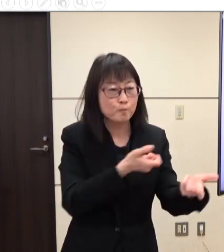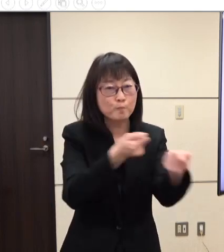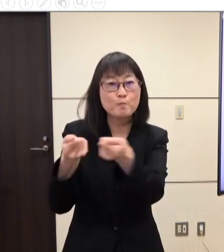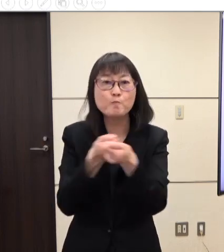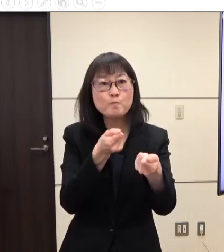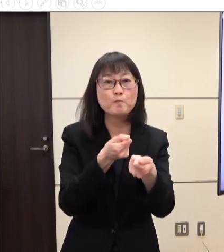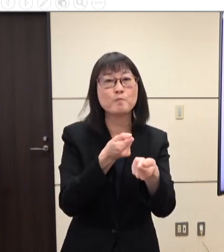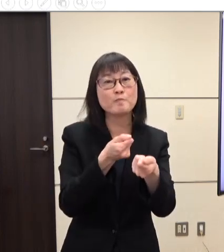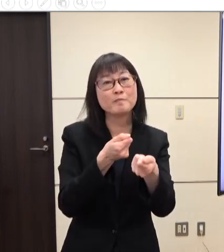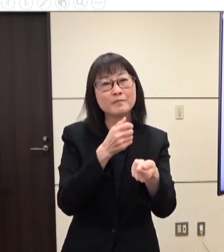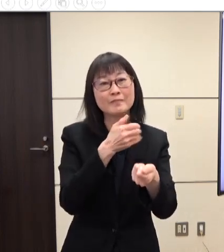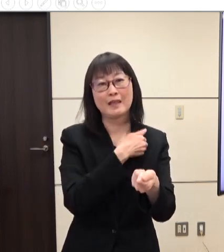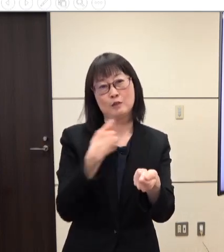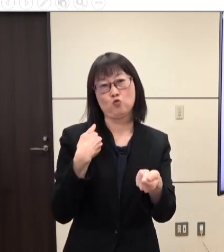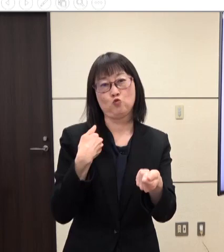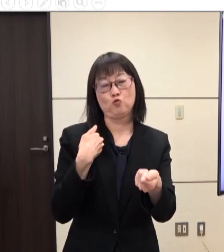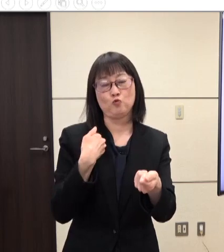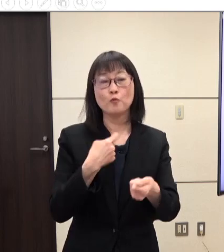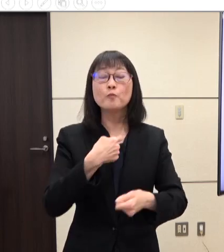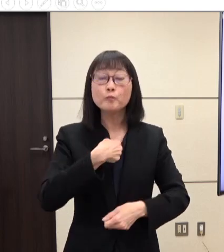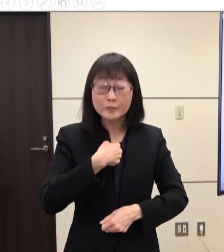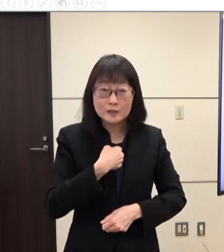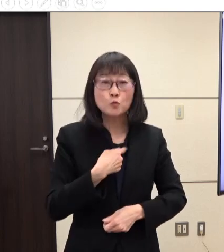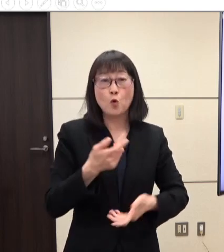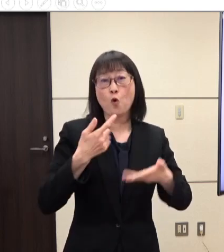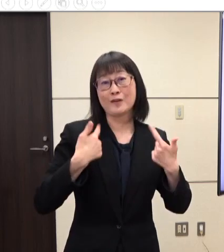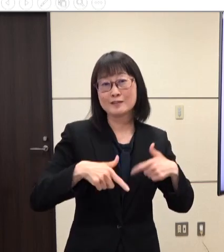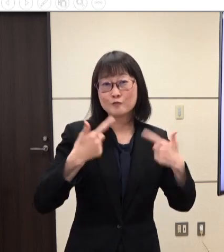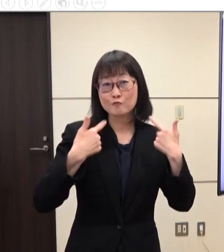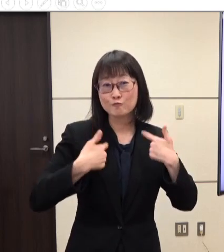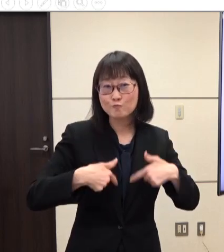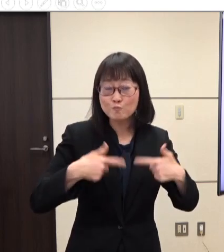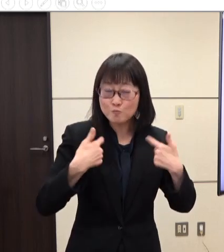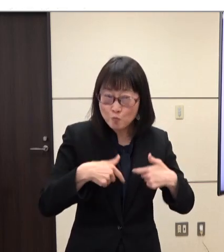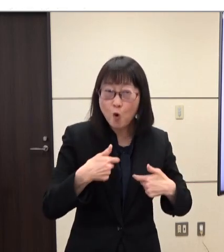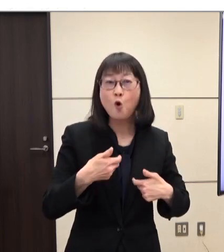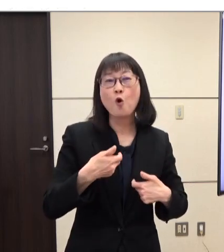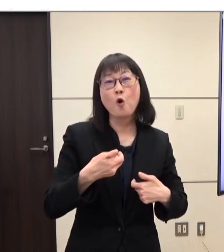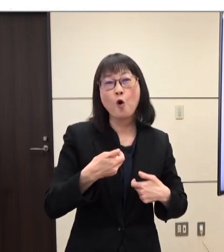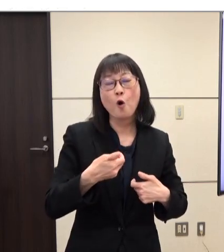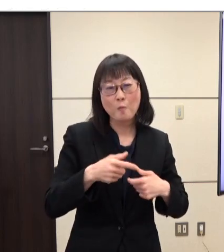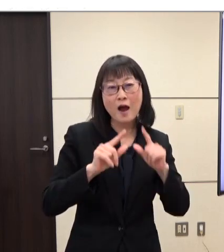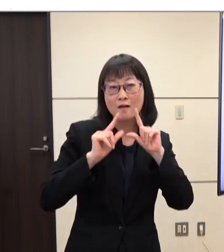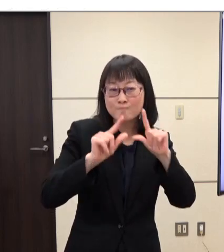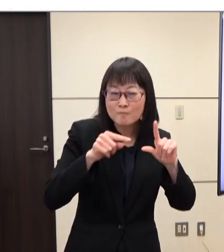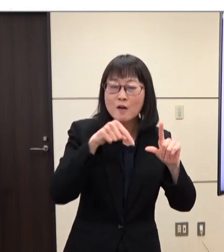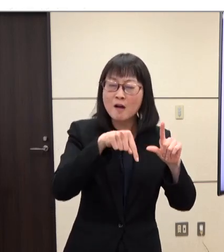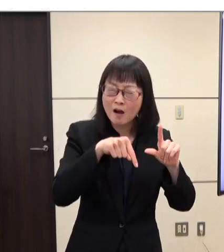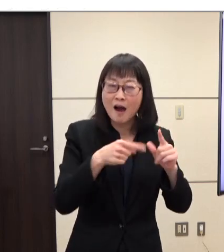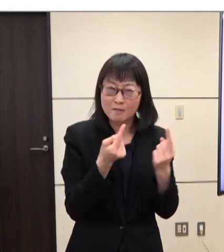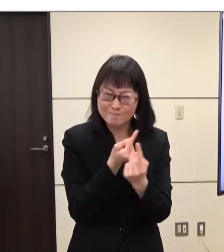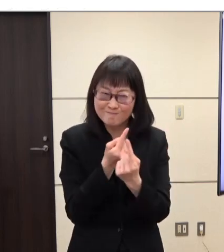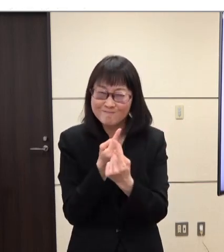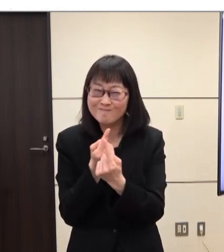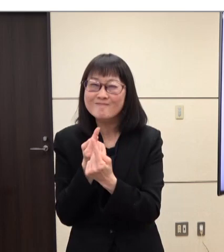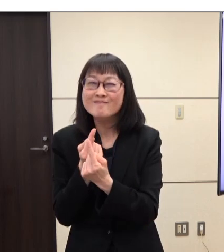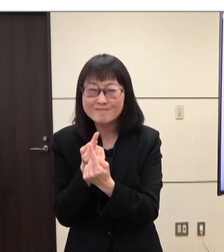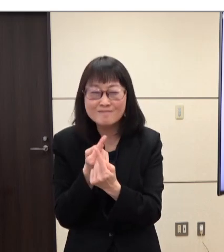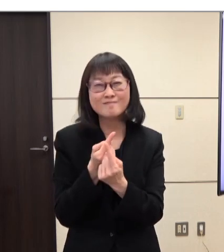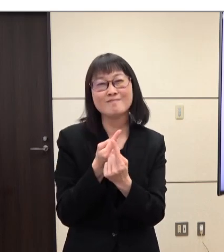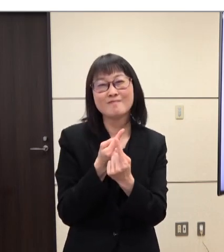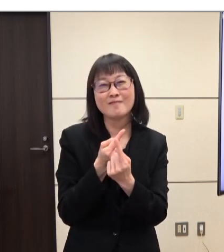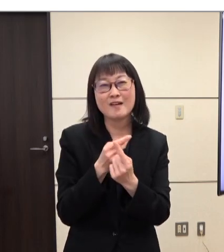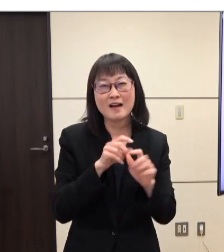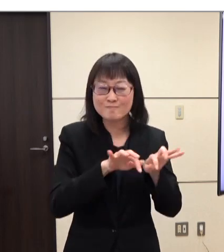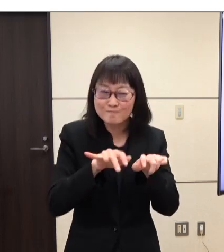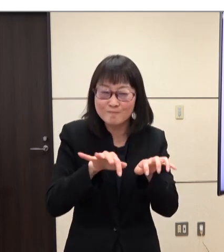ちゅう自分の答弁なんかはそれで修正してるんですけども、そういった面で非常に使いやすい面があります。それから何